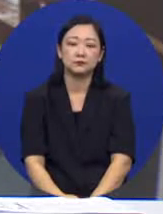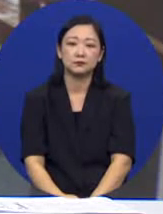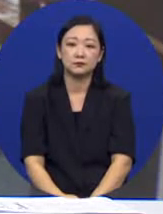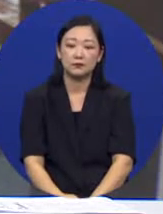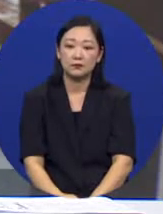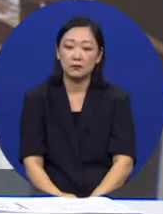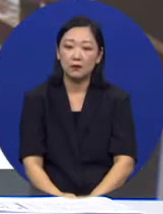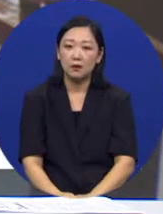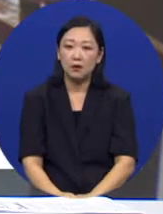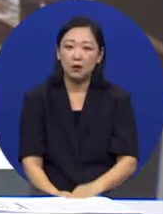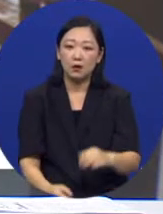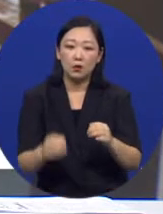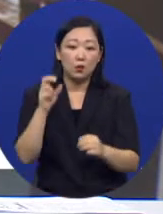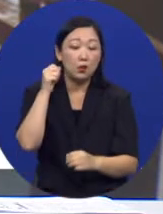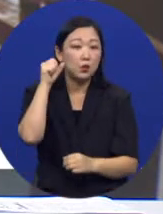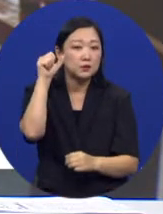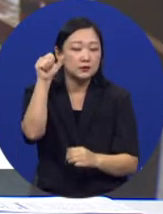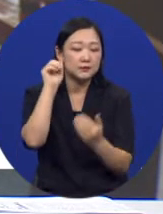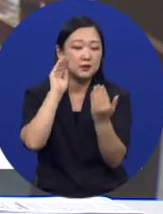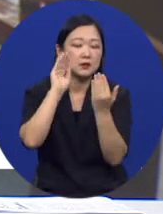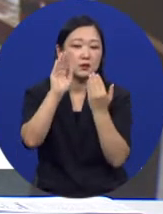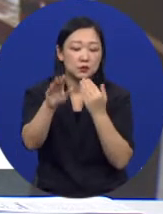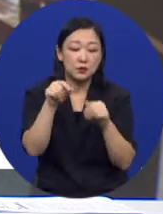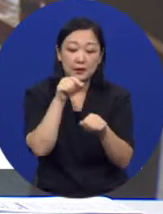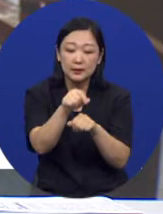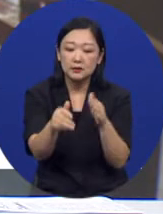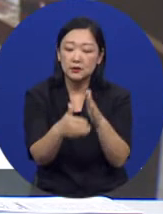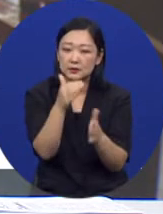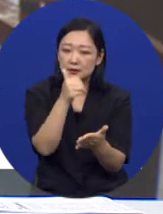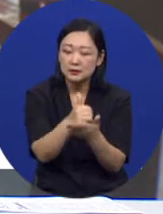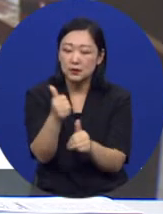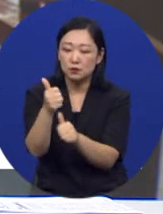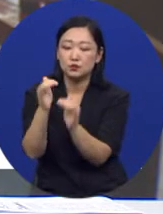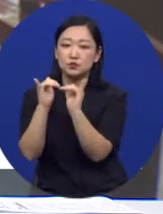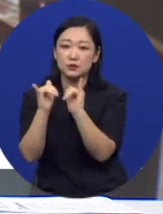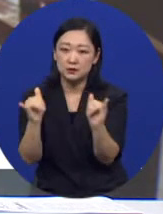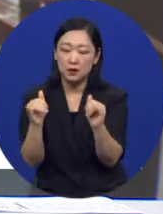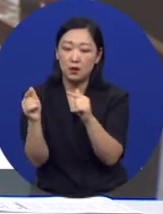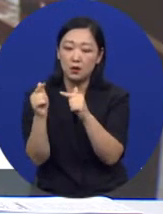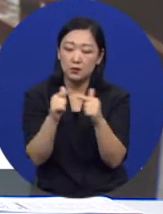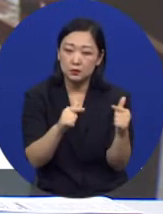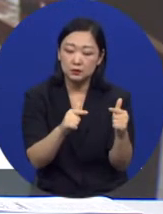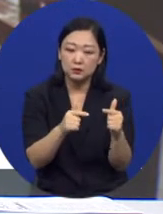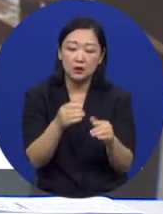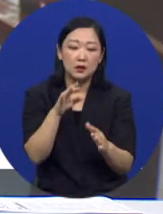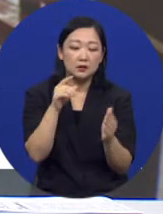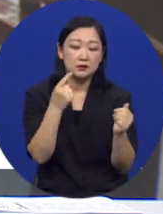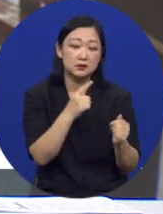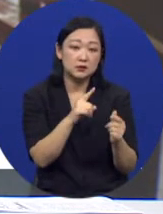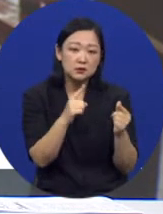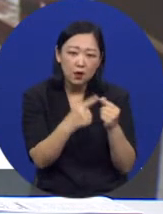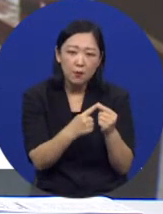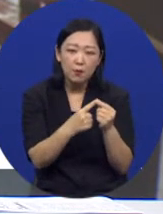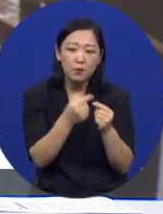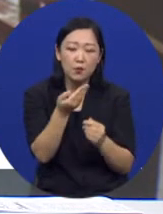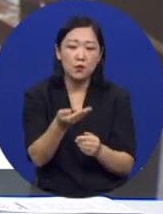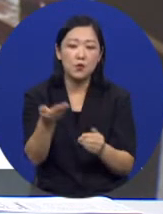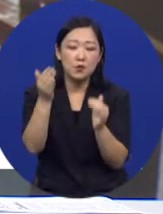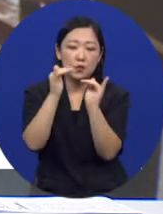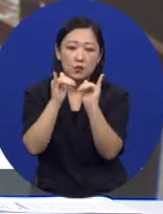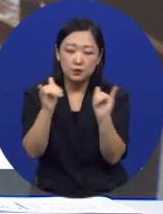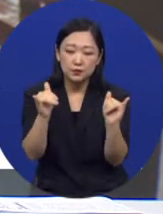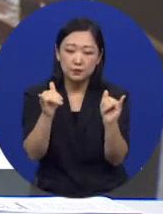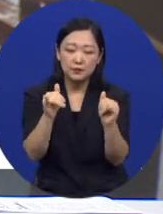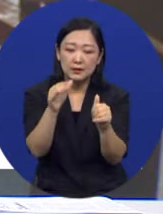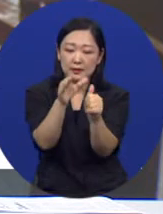민선 8기 출범 50일이 넘어서야 행정시장과 정무부지사 등첫 번째 고위직 인사가 여러 의혹과